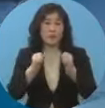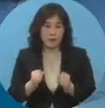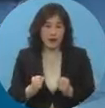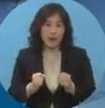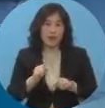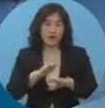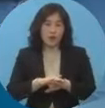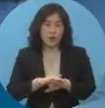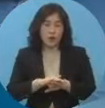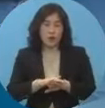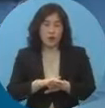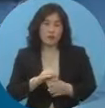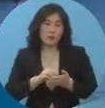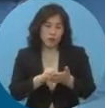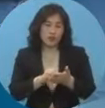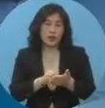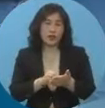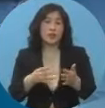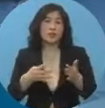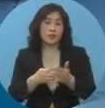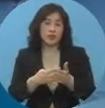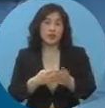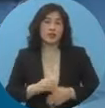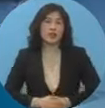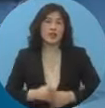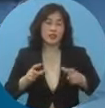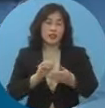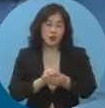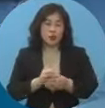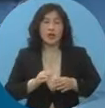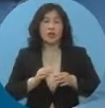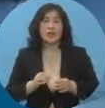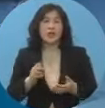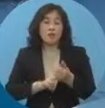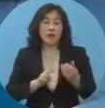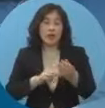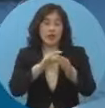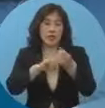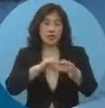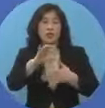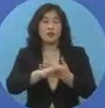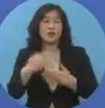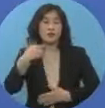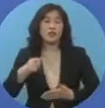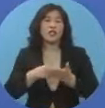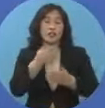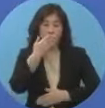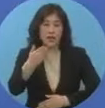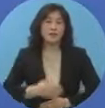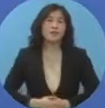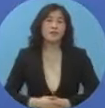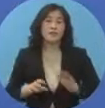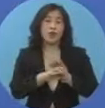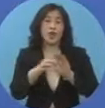농업경영체 를 등록한 농가로 지영동 역과 추러 약 등을 체결한 농업인 이면 누구나 신청할 수 있습니다 코로나